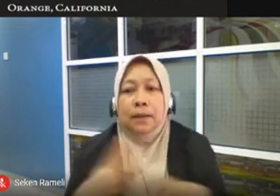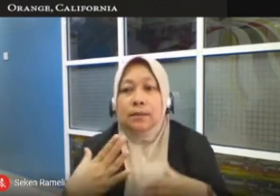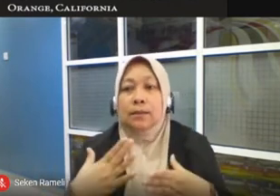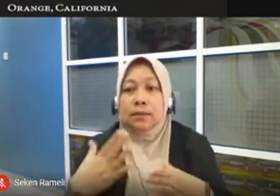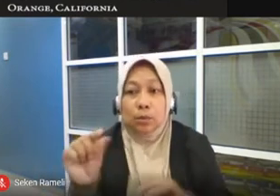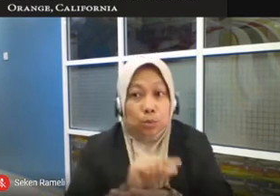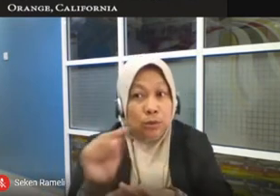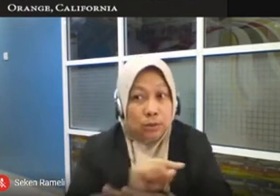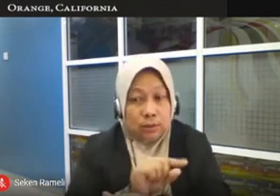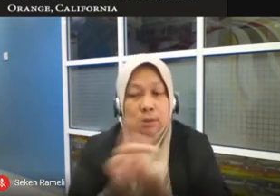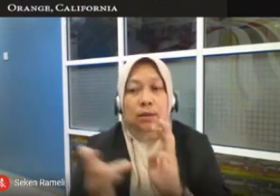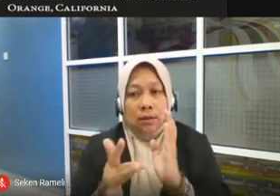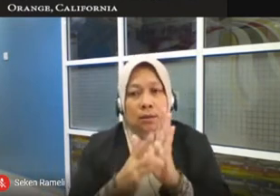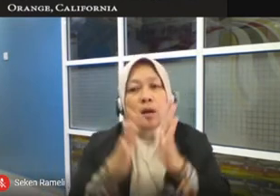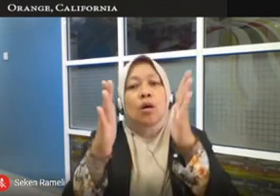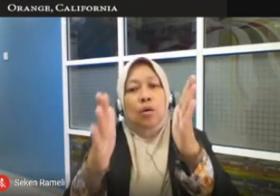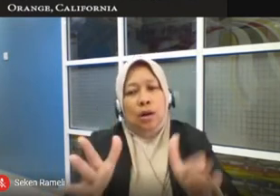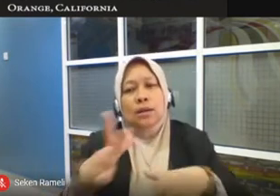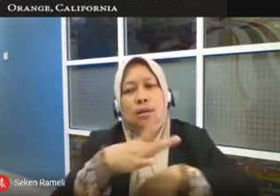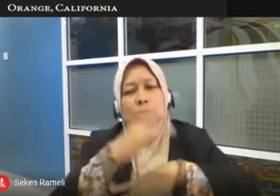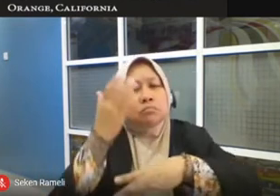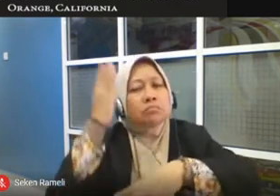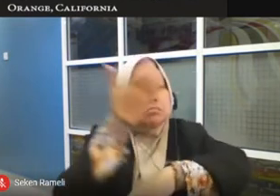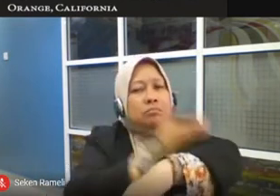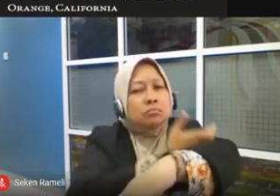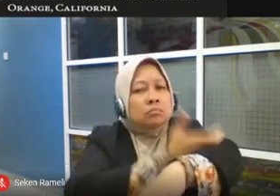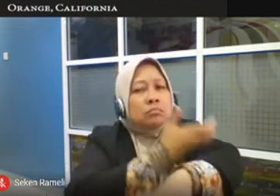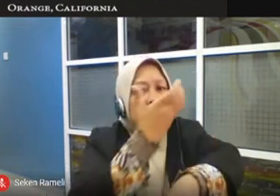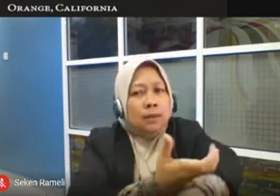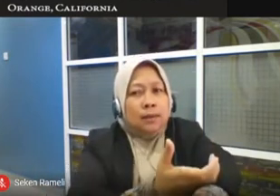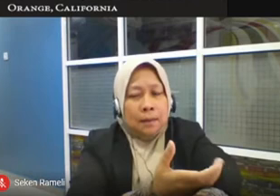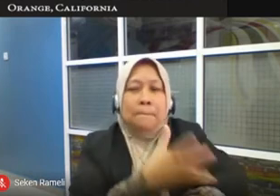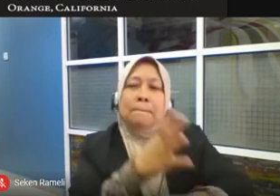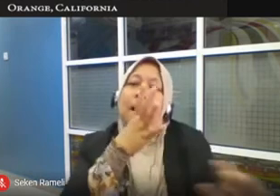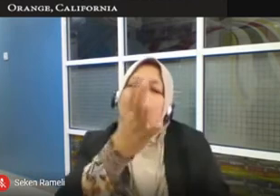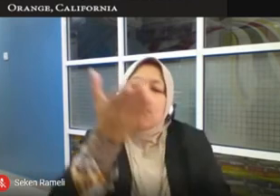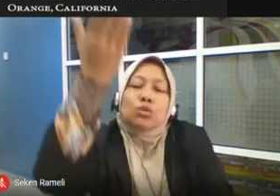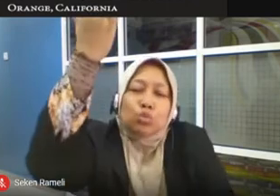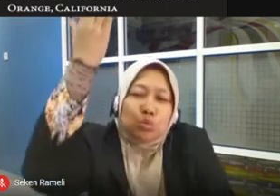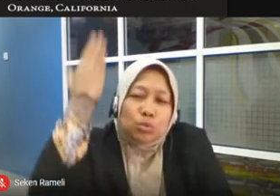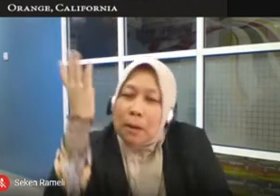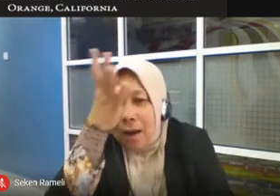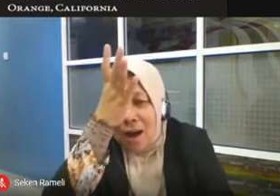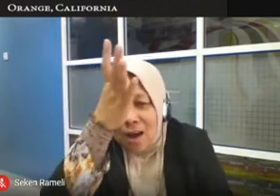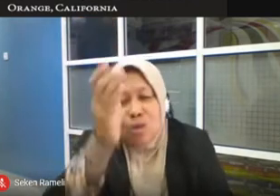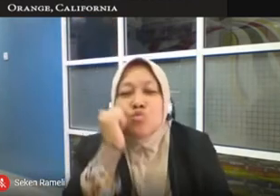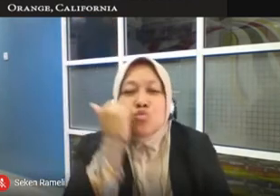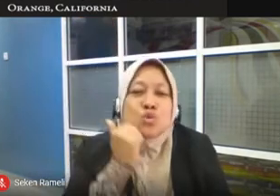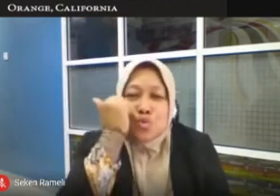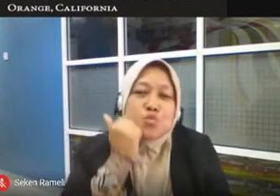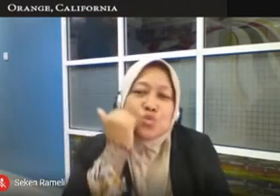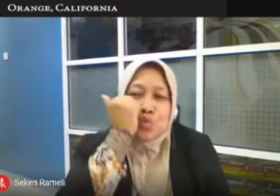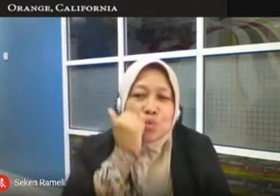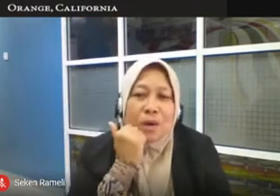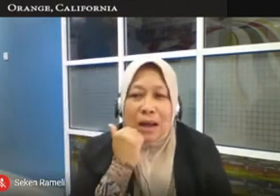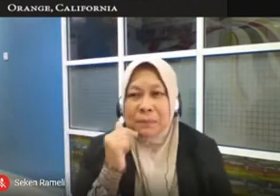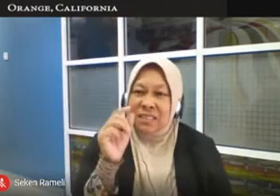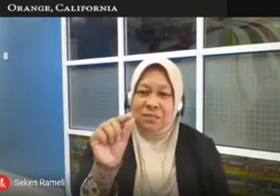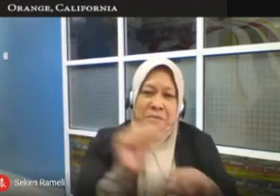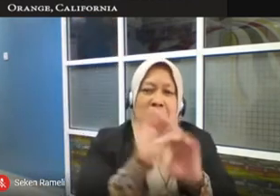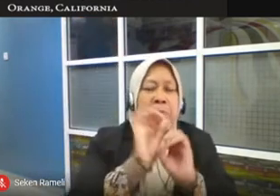guna teknologi ni adalah orang-orang yang generasi-generasi macam mak-mak saya lah, macam bapak saya masih lagi tak nak guna